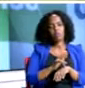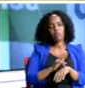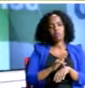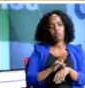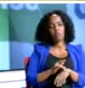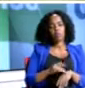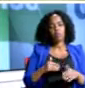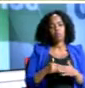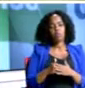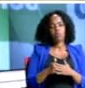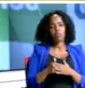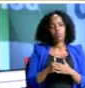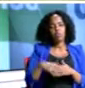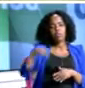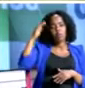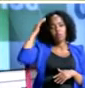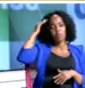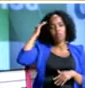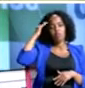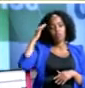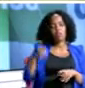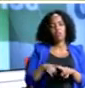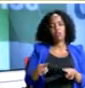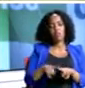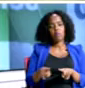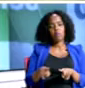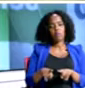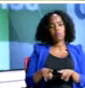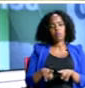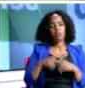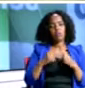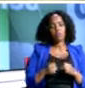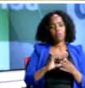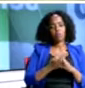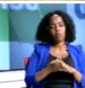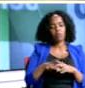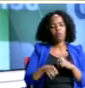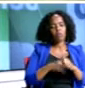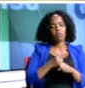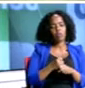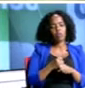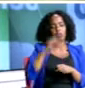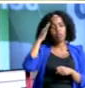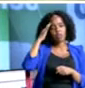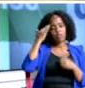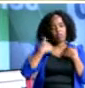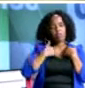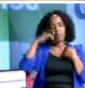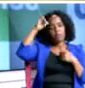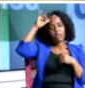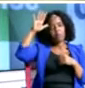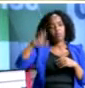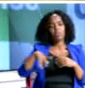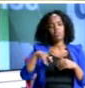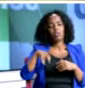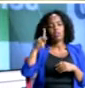sani tindura. Metasani addabasu danda u kabu. Kani ga dunya ras barajirra. Fakinyaf namoni Canada